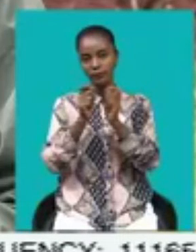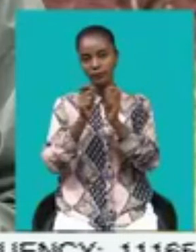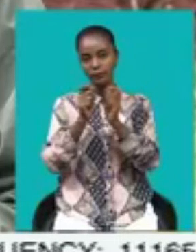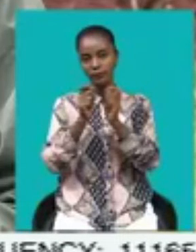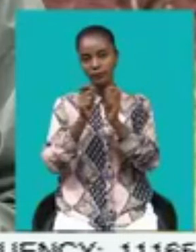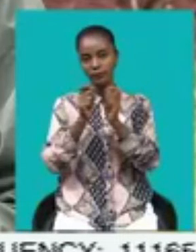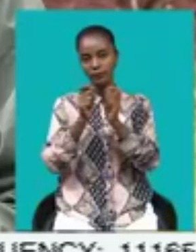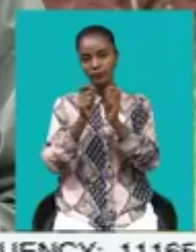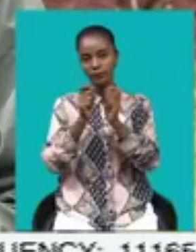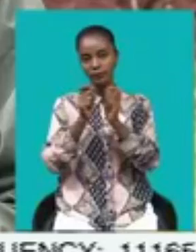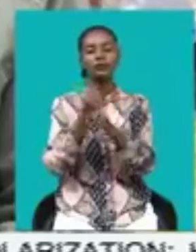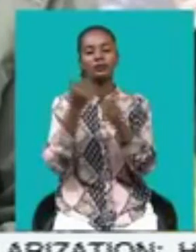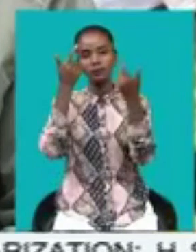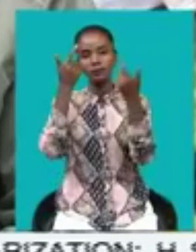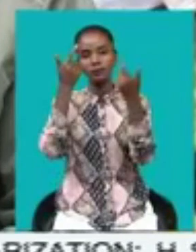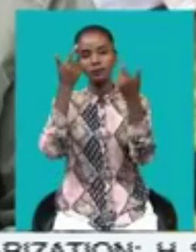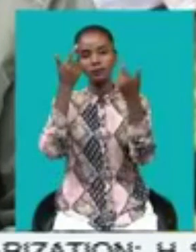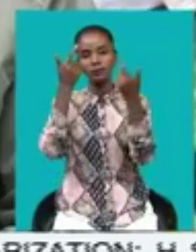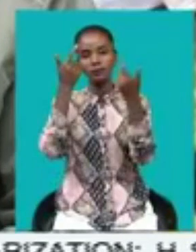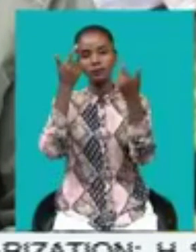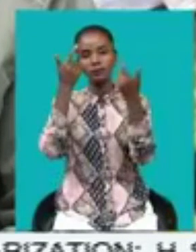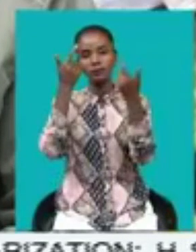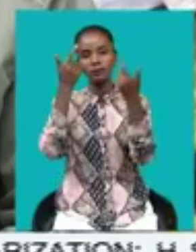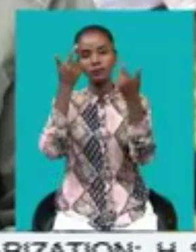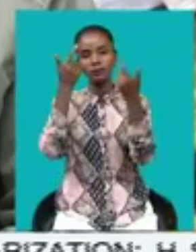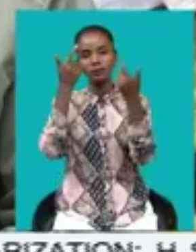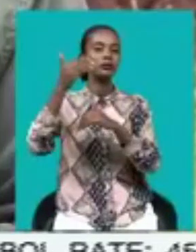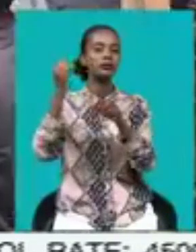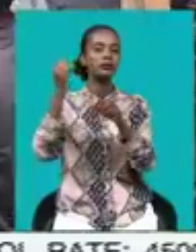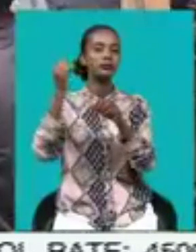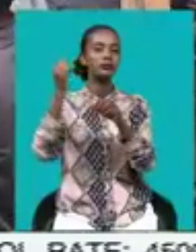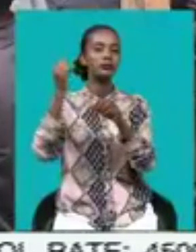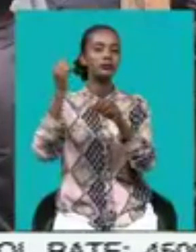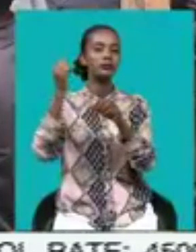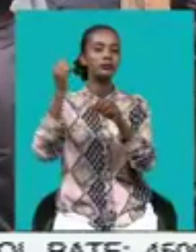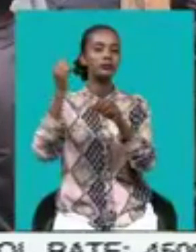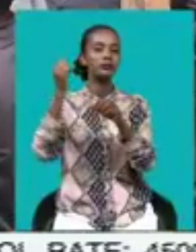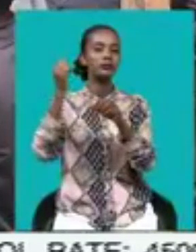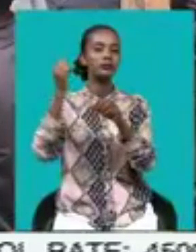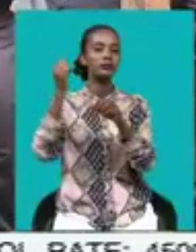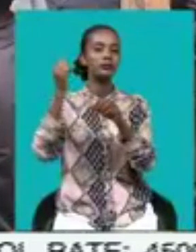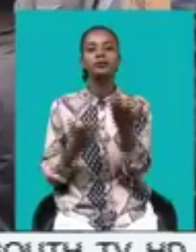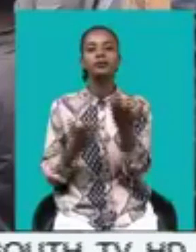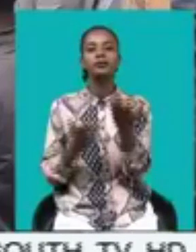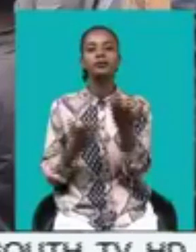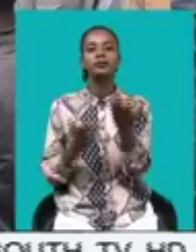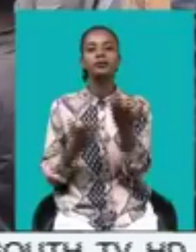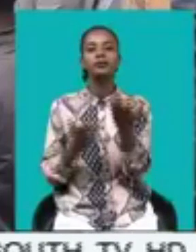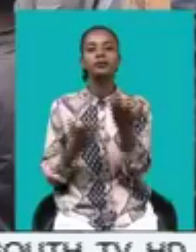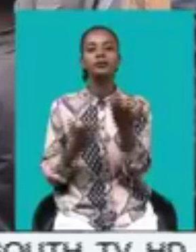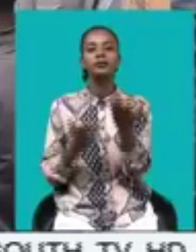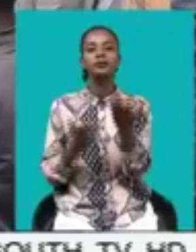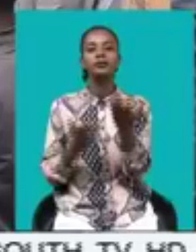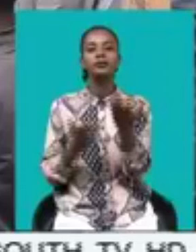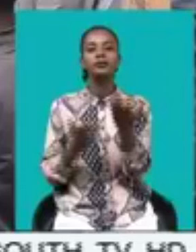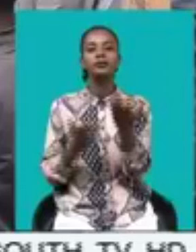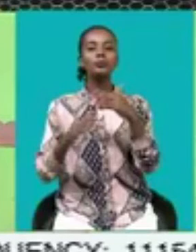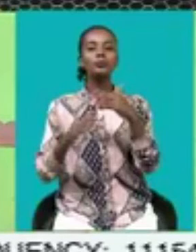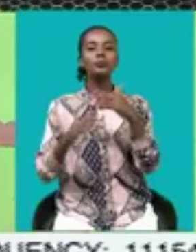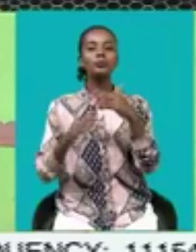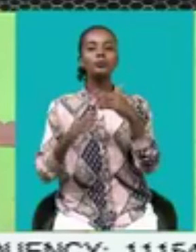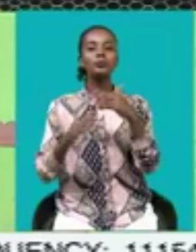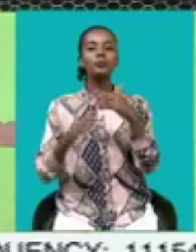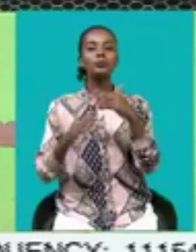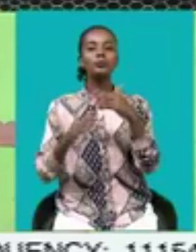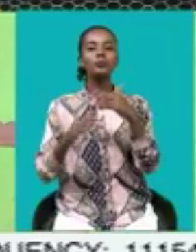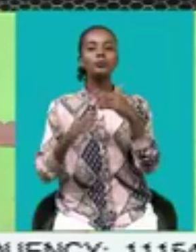እድል መስኮችን ለመፍጠር በጋራ ቀጣይ የምንሰራቸው ስራዎች ይሆናሉ። የደቡብ ክልል ፐብሊክ ሰርቪስና የሰው ሀብት ልማት ቢሮ በቀጣይም የበጎ